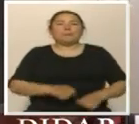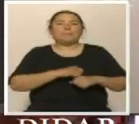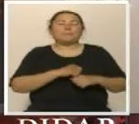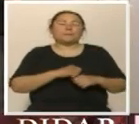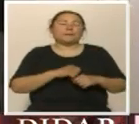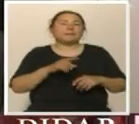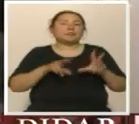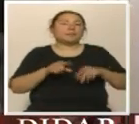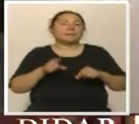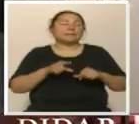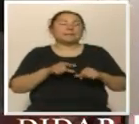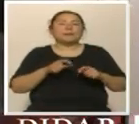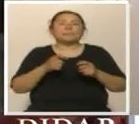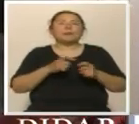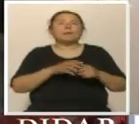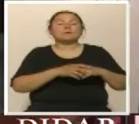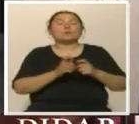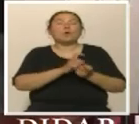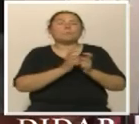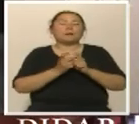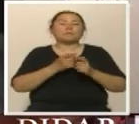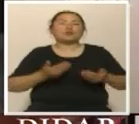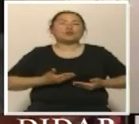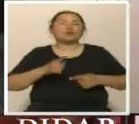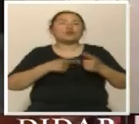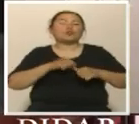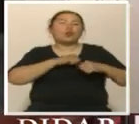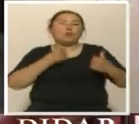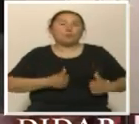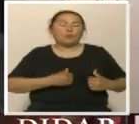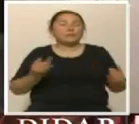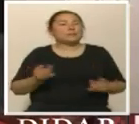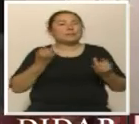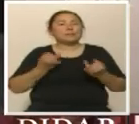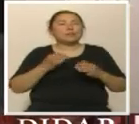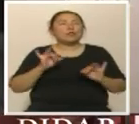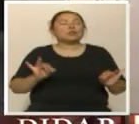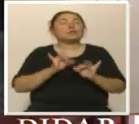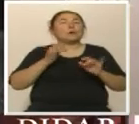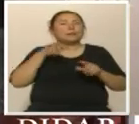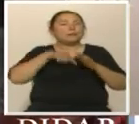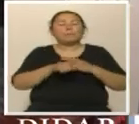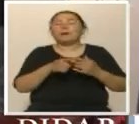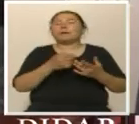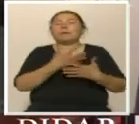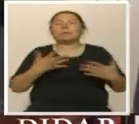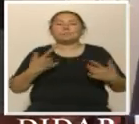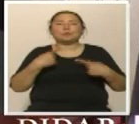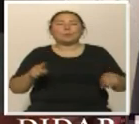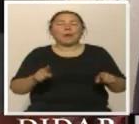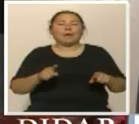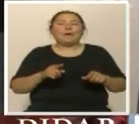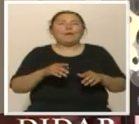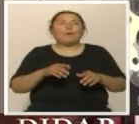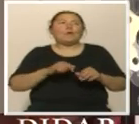в Ленте раскрывается Борьба за жизнь через любовь она полна также на приключенческие истории в картине может быть показана другая форма